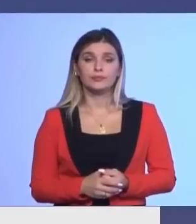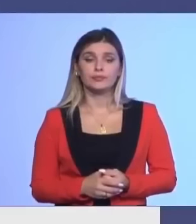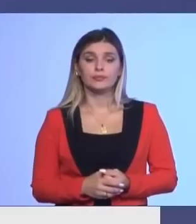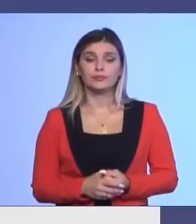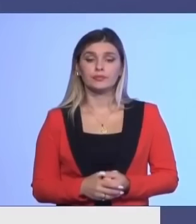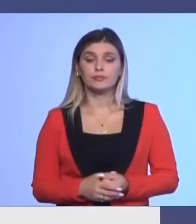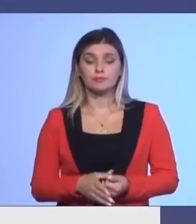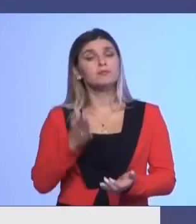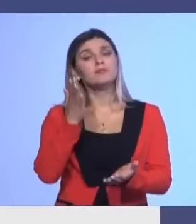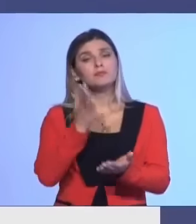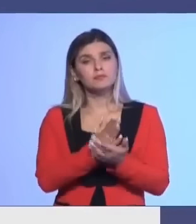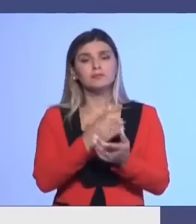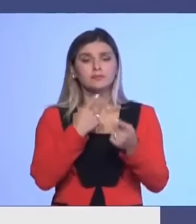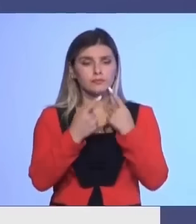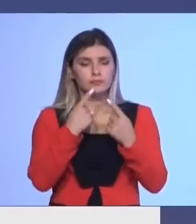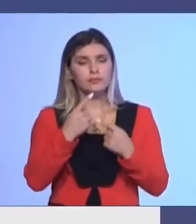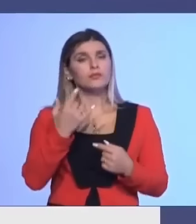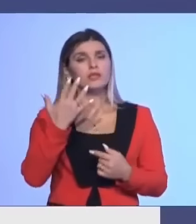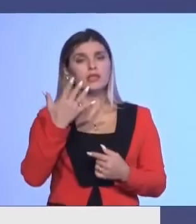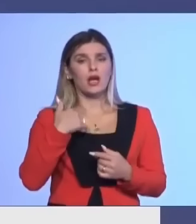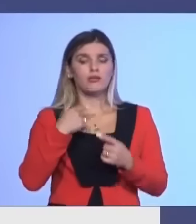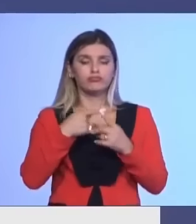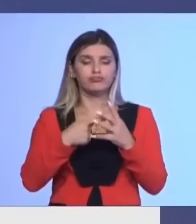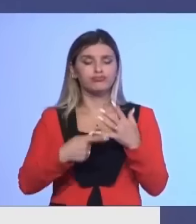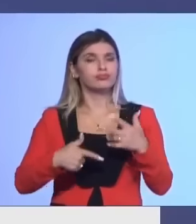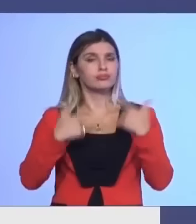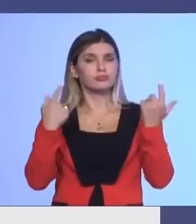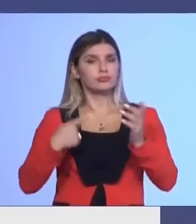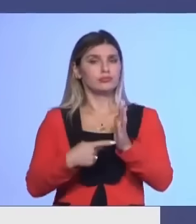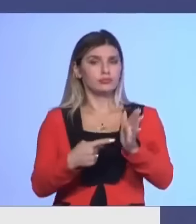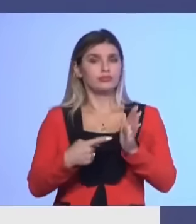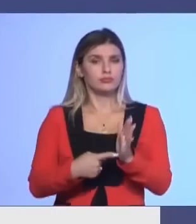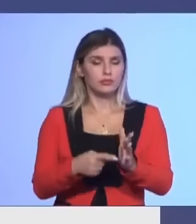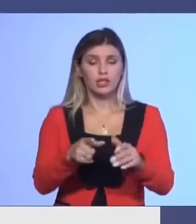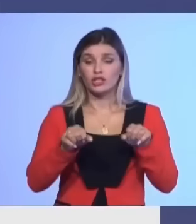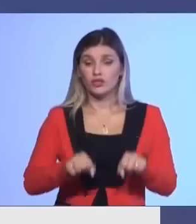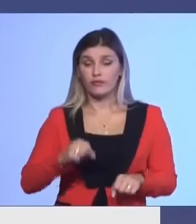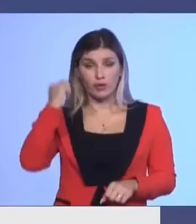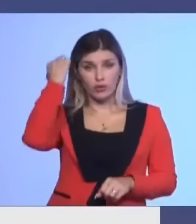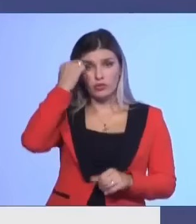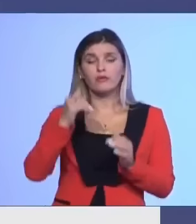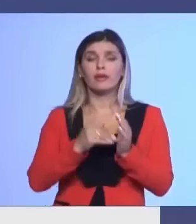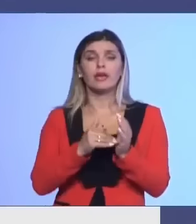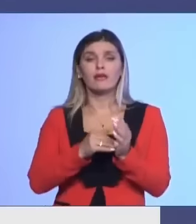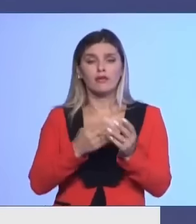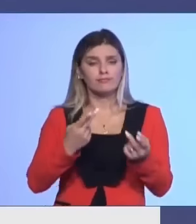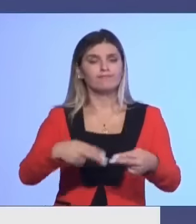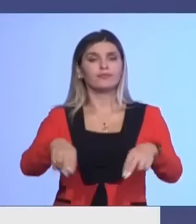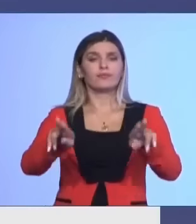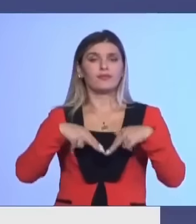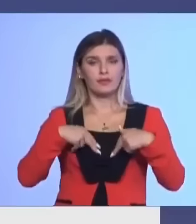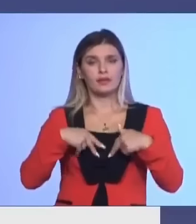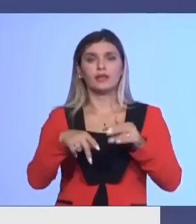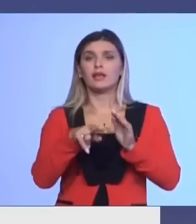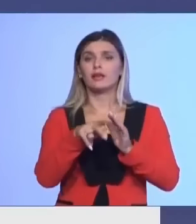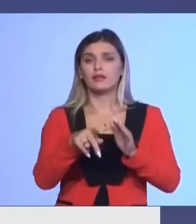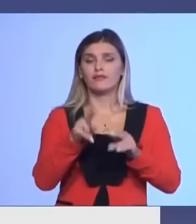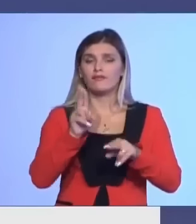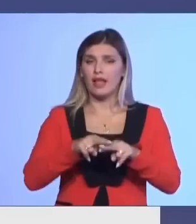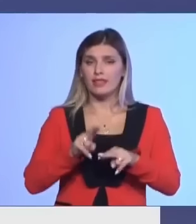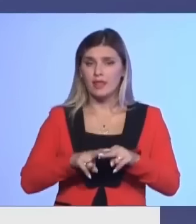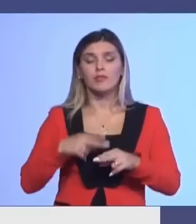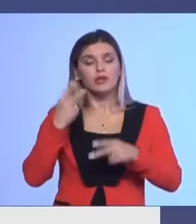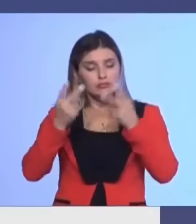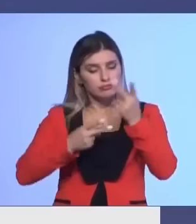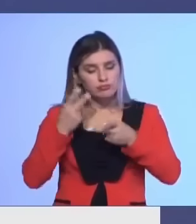E kemi thënë shumë qartë se çfarë presim nga administrata e Kurtit. Presim që ata ta rishqyrtojnë dhe ta trajtojnë këtë çështje në kuadër të dialogut të